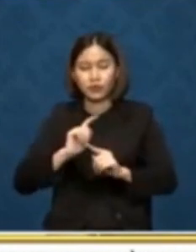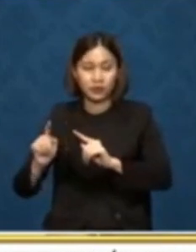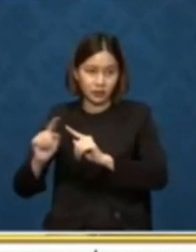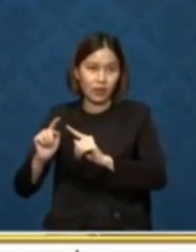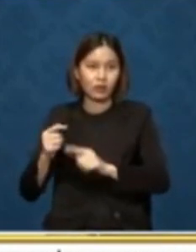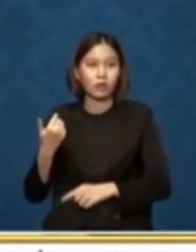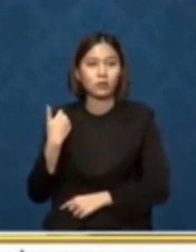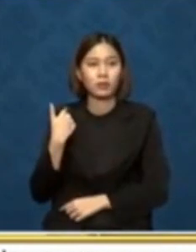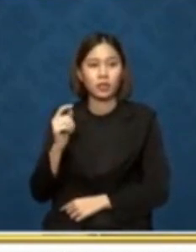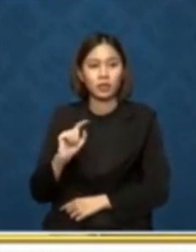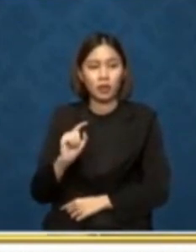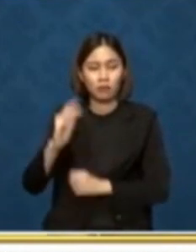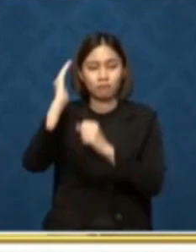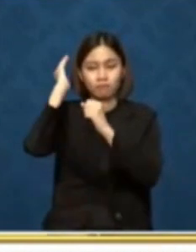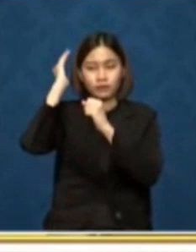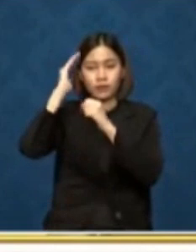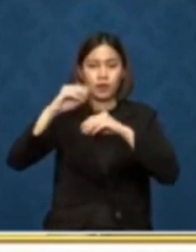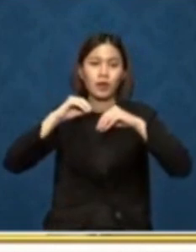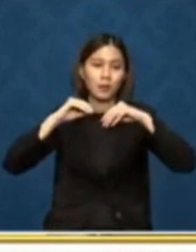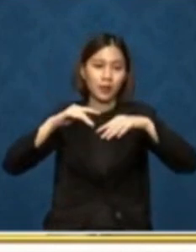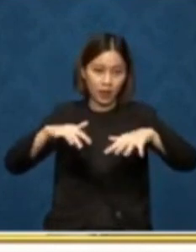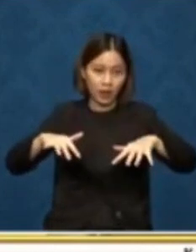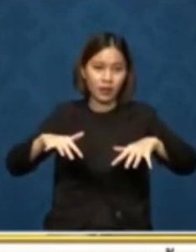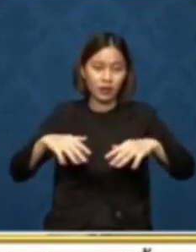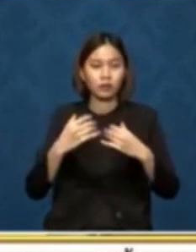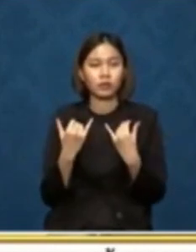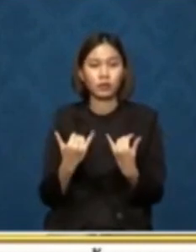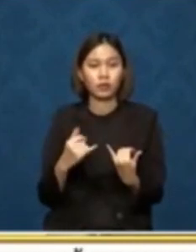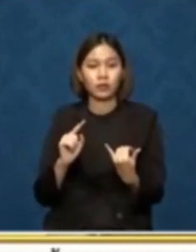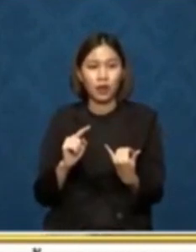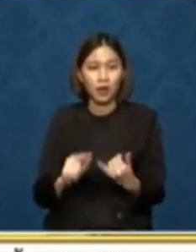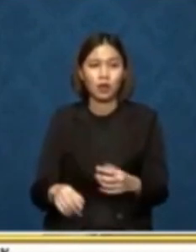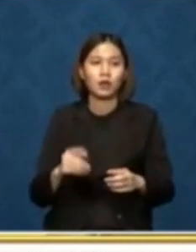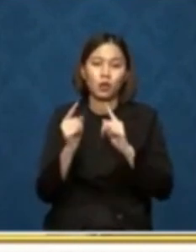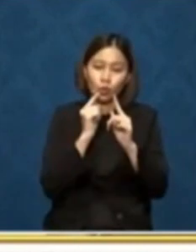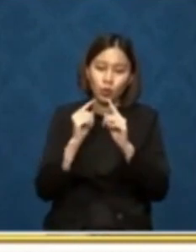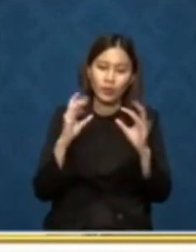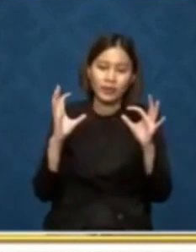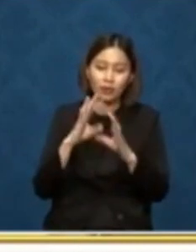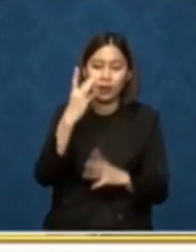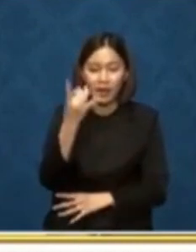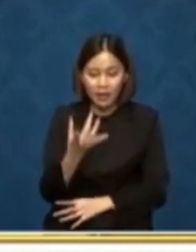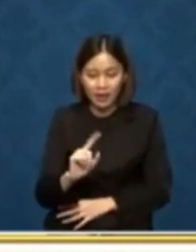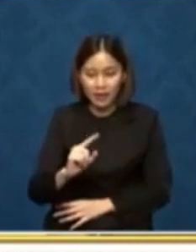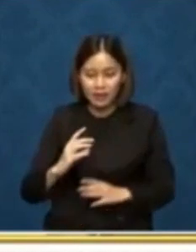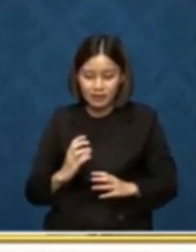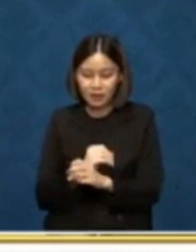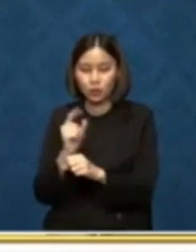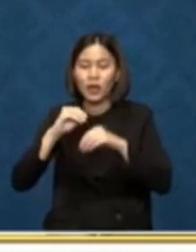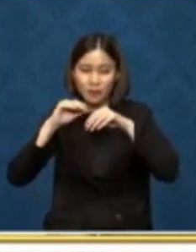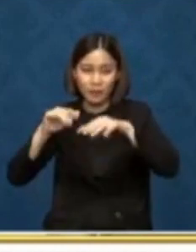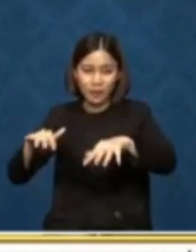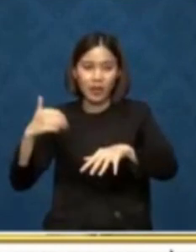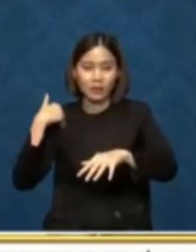อะไรควรมีควรจะมีการแถลงว่าขณะนี้เรากำลังพูดถึงเรื่องอะไร